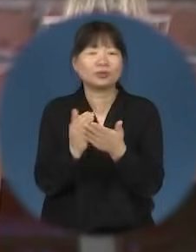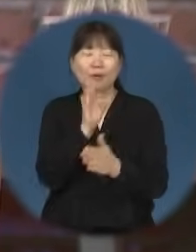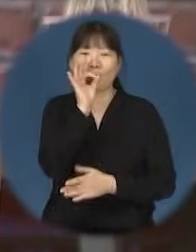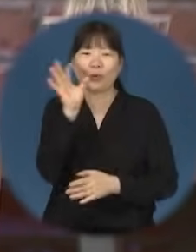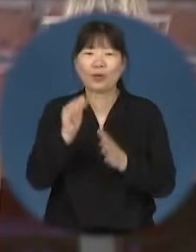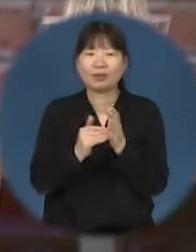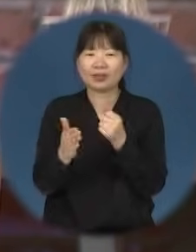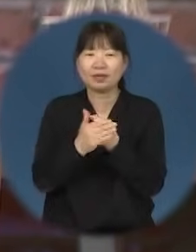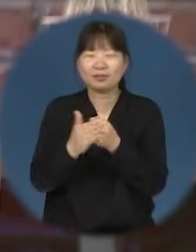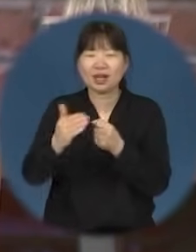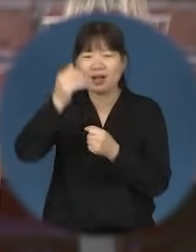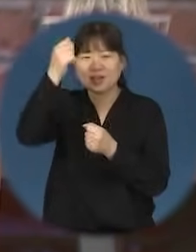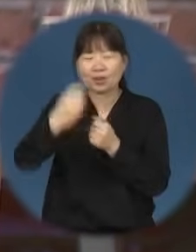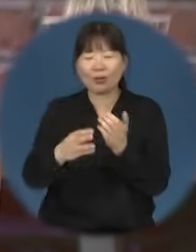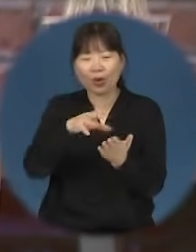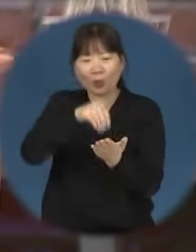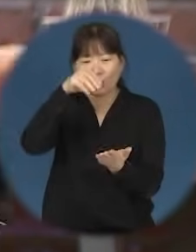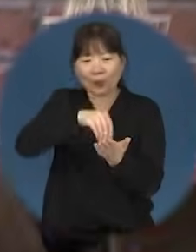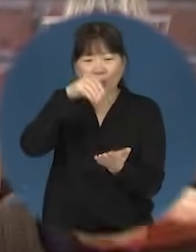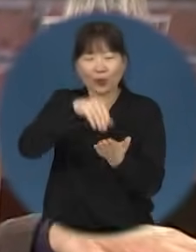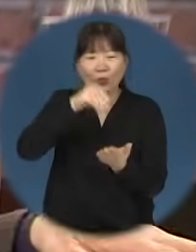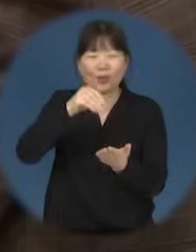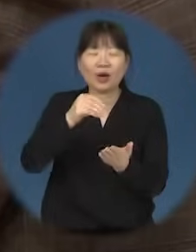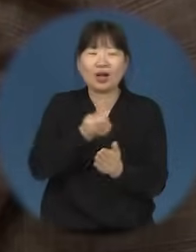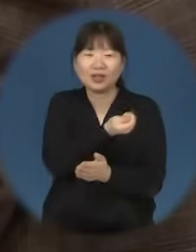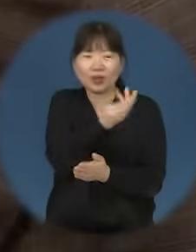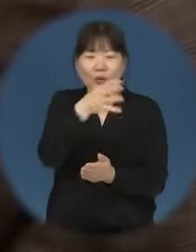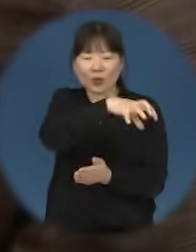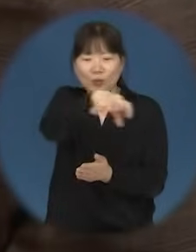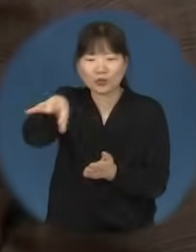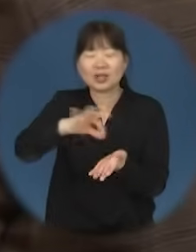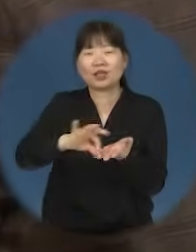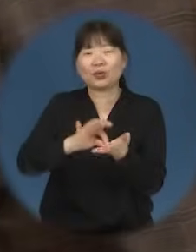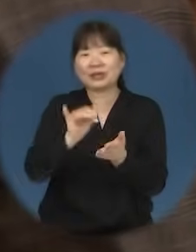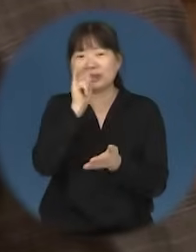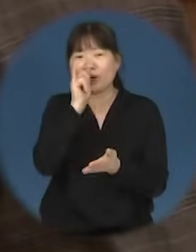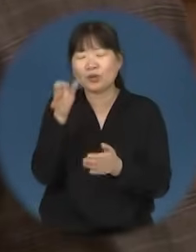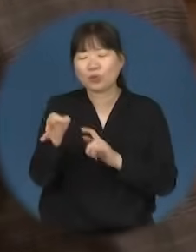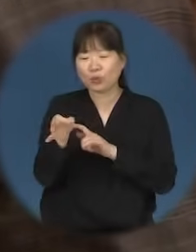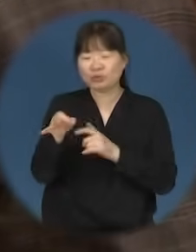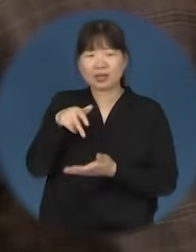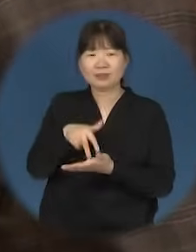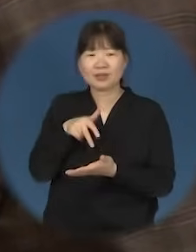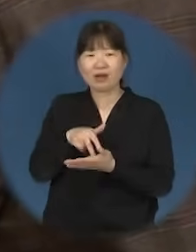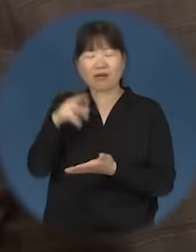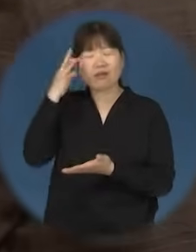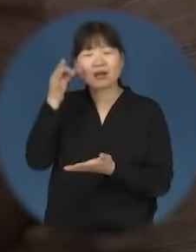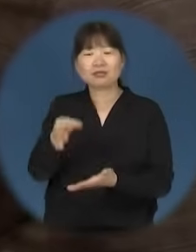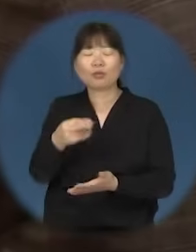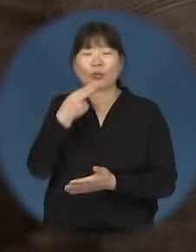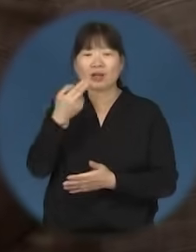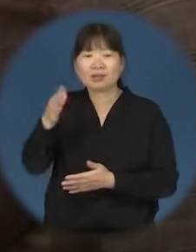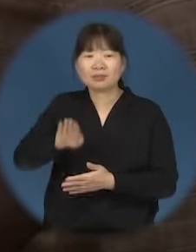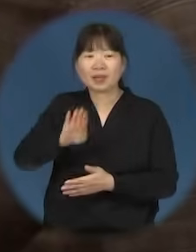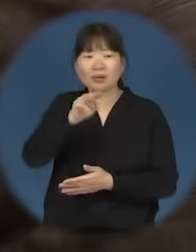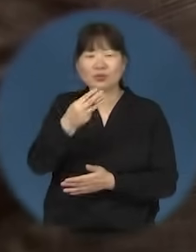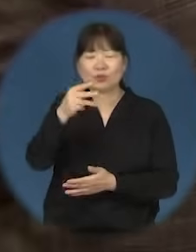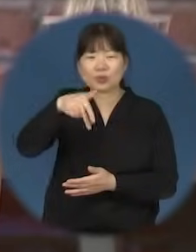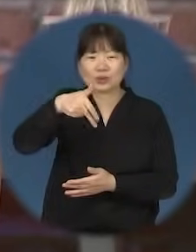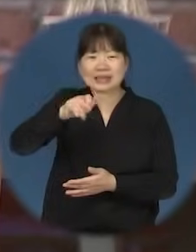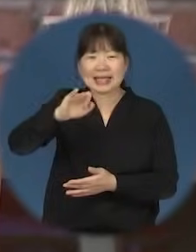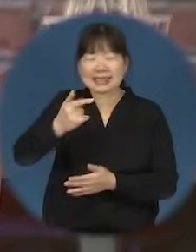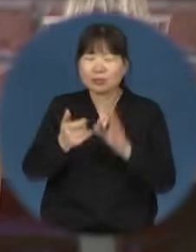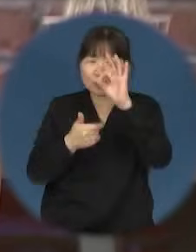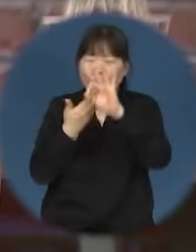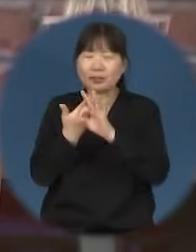되니까 그걸 여러 번 복사해서 여러 군데 쓰는 거죠. 그러면 돈으로서 가치가 없잖아요. 그런데 이제 블록체인은